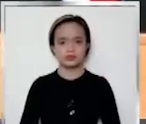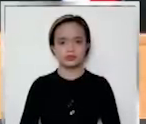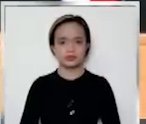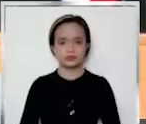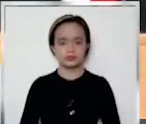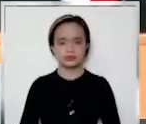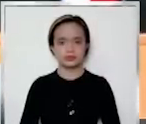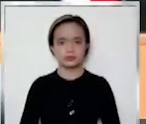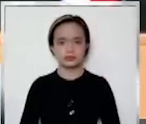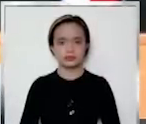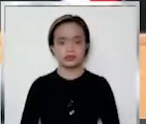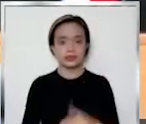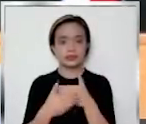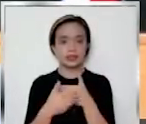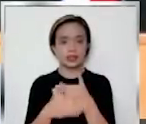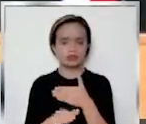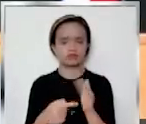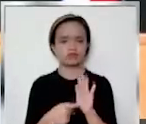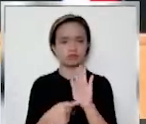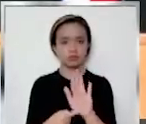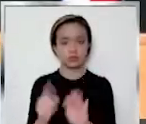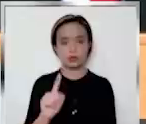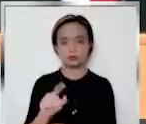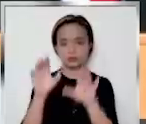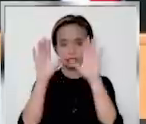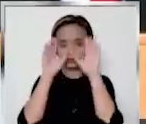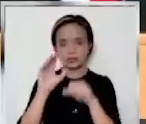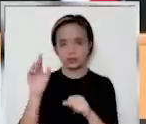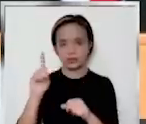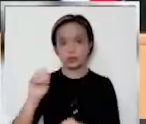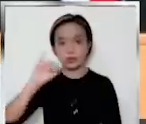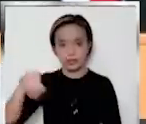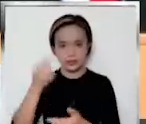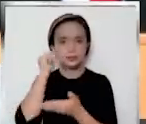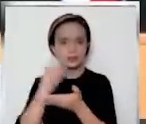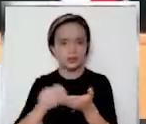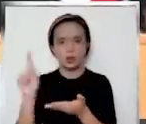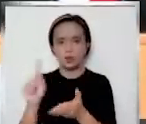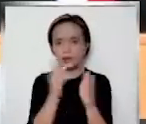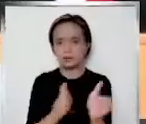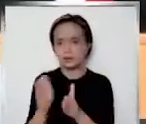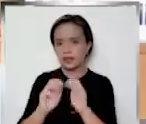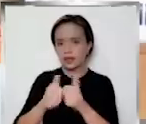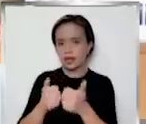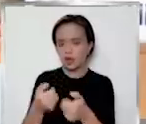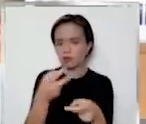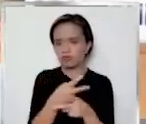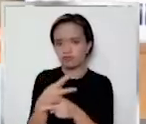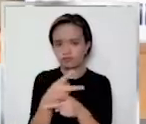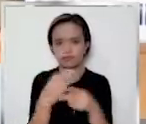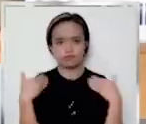Matapos ibida ni Justice Secretary Jesus Crispin Remulla ang mahakbang ng pamahalaan sa pangangalaga ng karapatang pantao sa